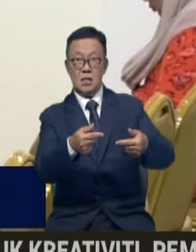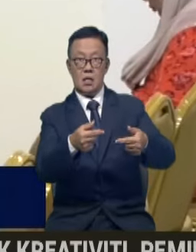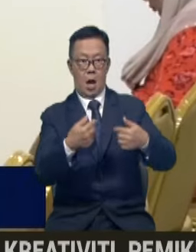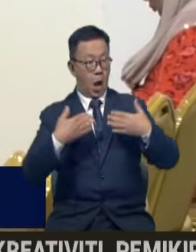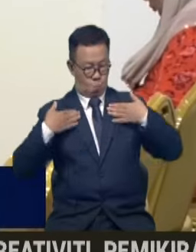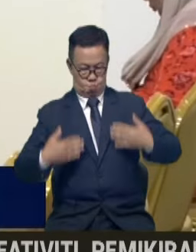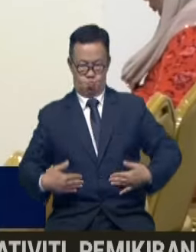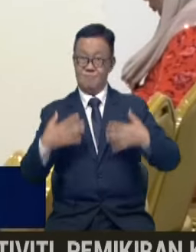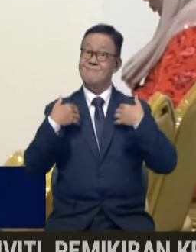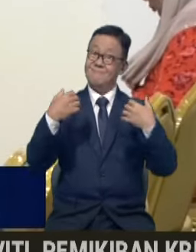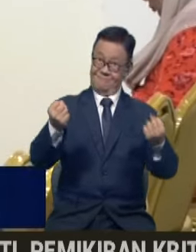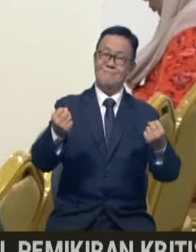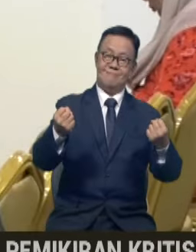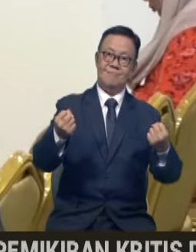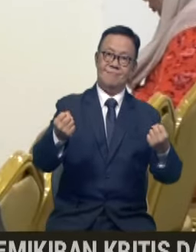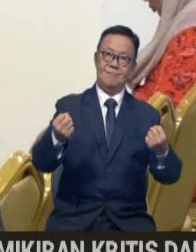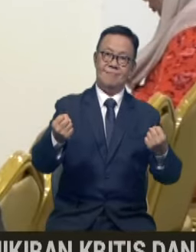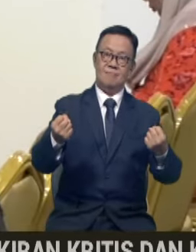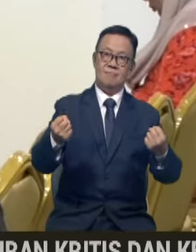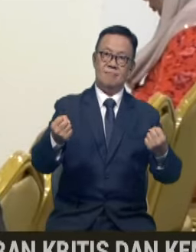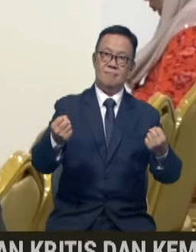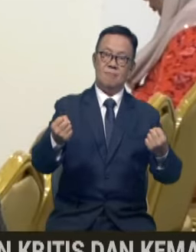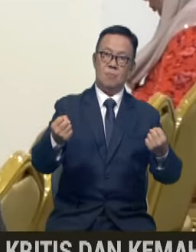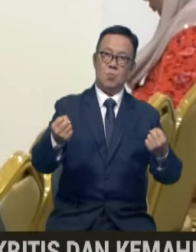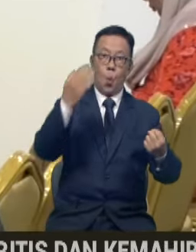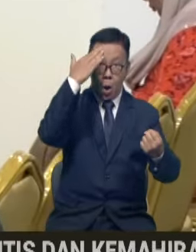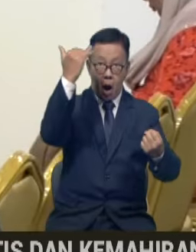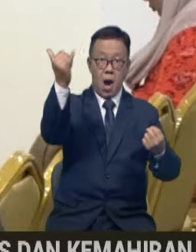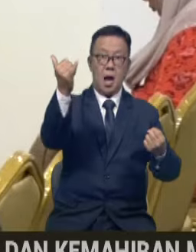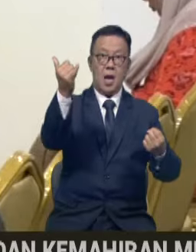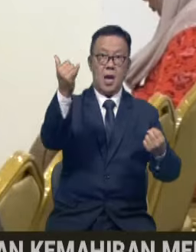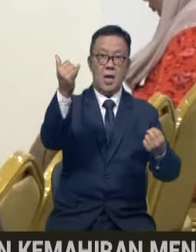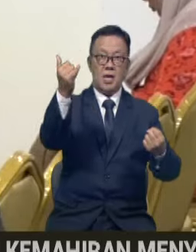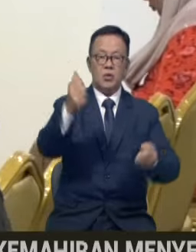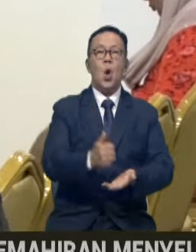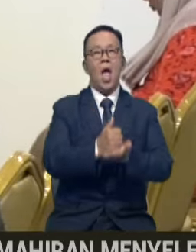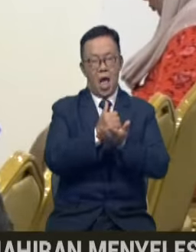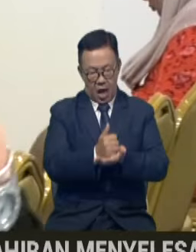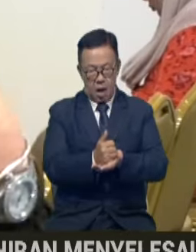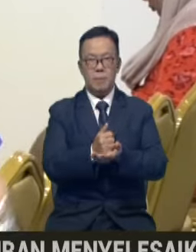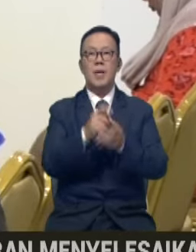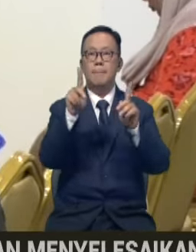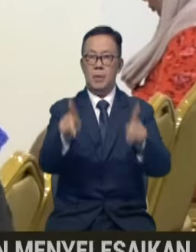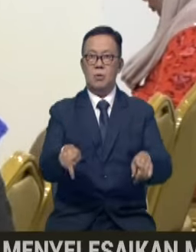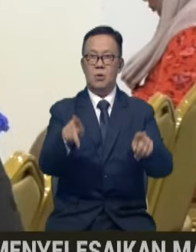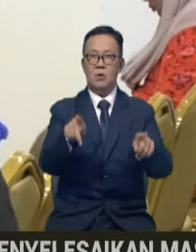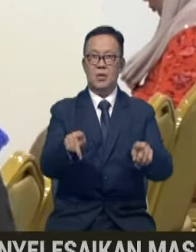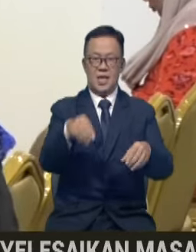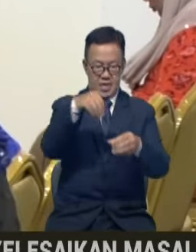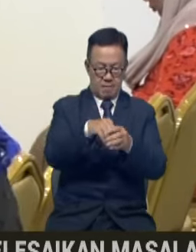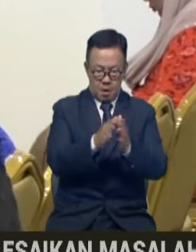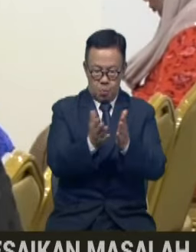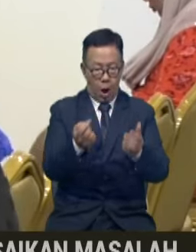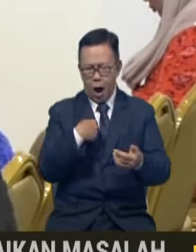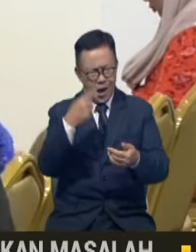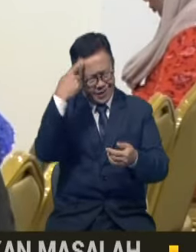lah, segar. Kebaikan untuk menyelamatkan nyawa. Banyak kali dalam buku nak